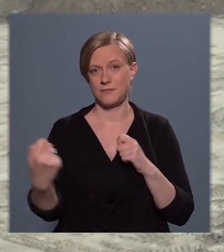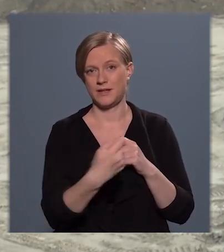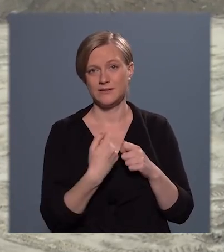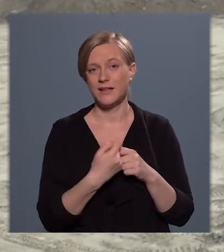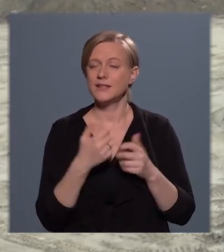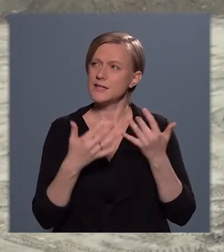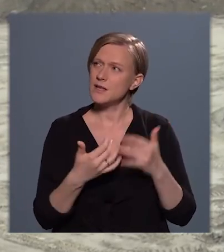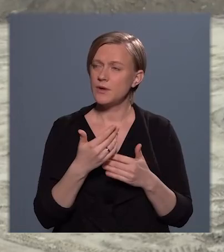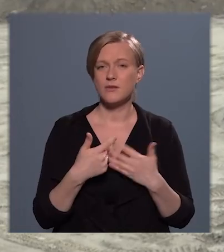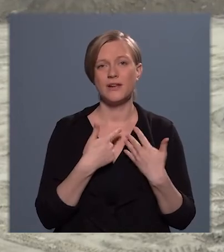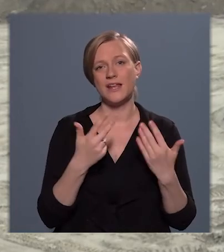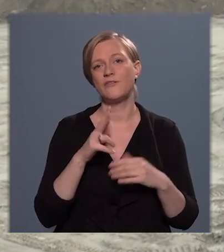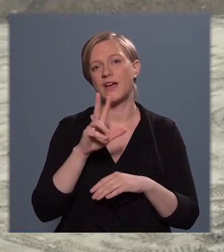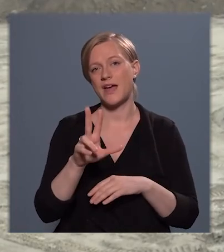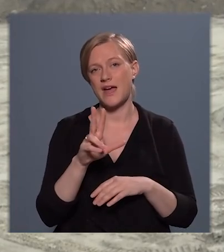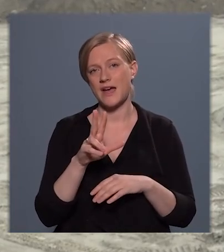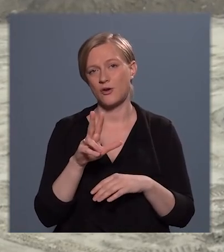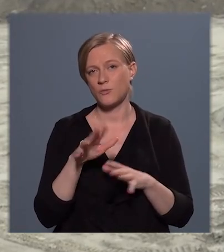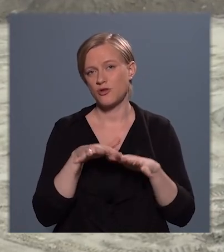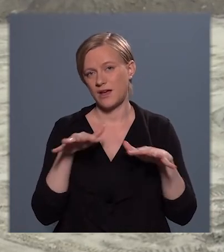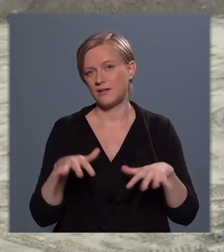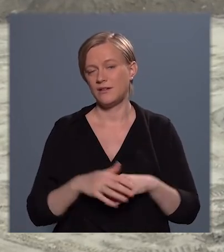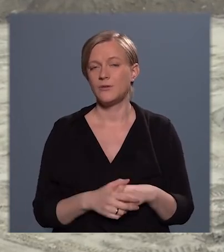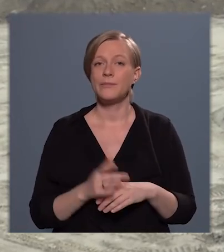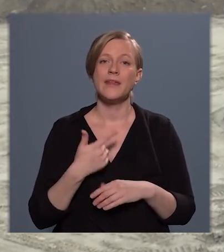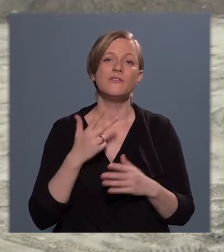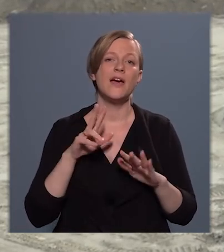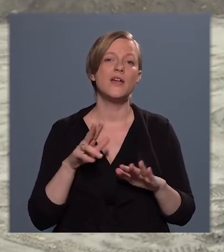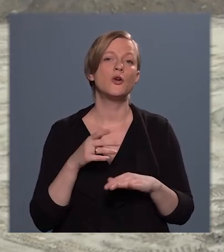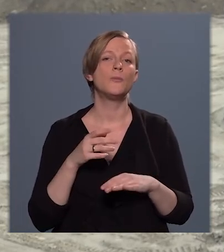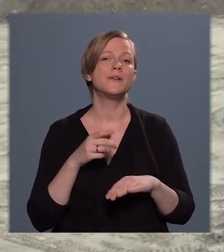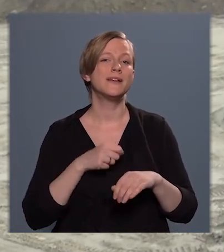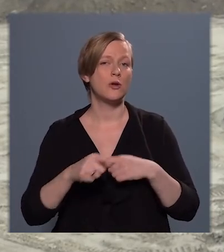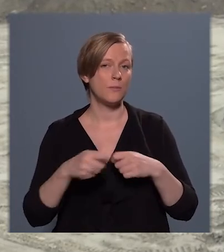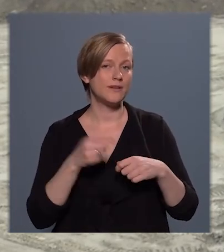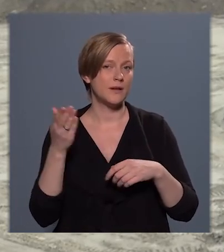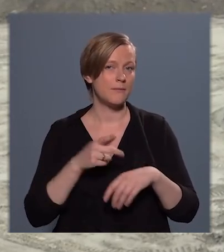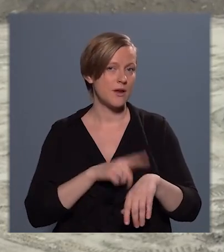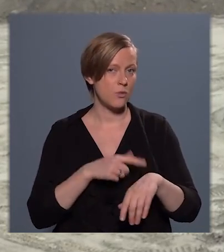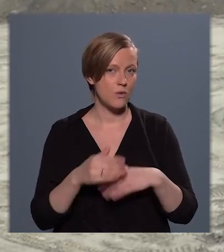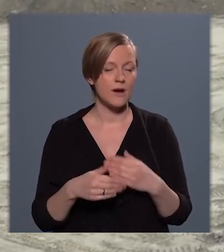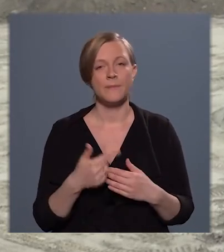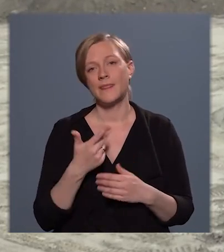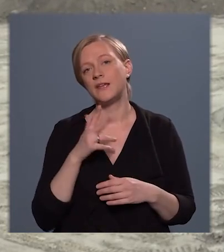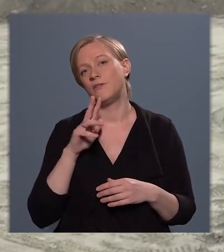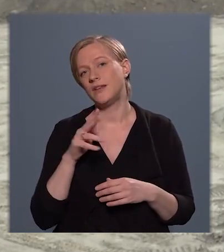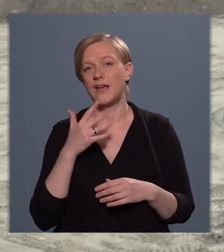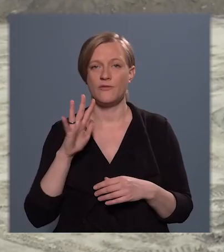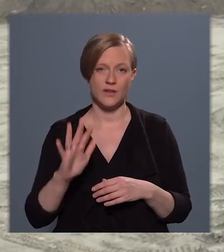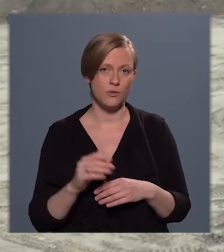az ilyen 73-as átlag, hát 73 km/h, 74-75 és átlag sebesség.